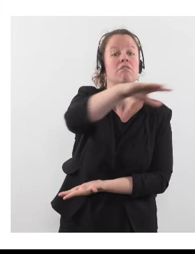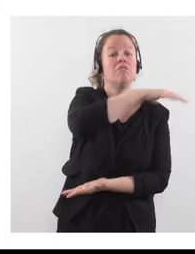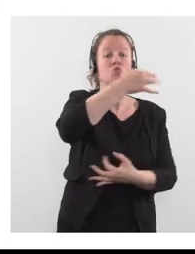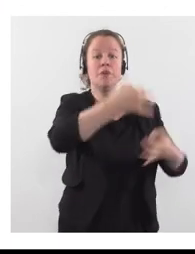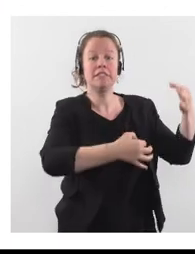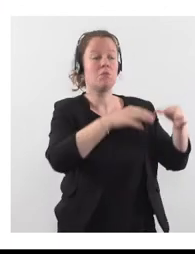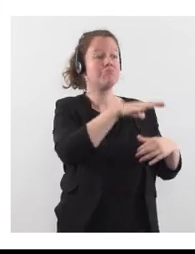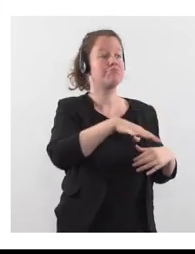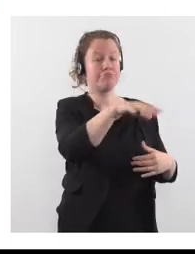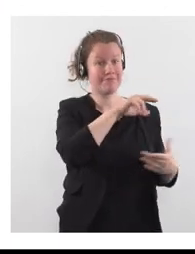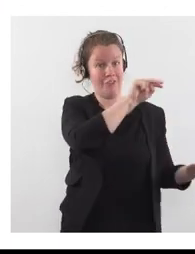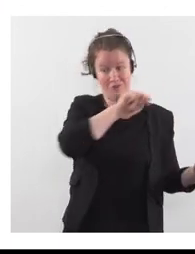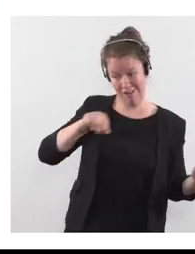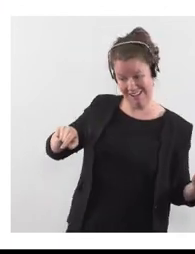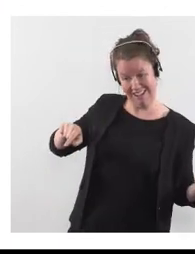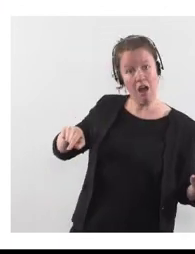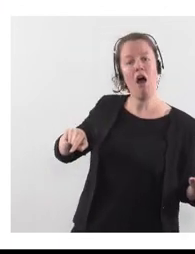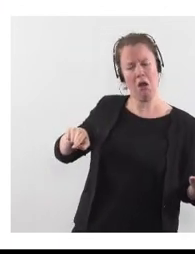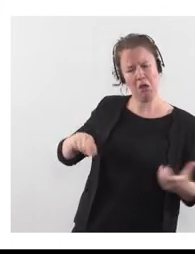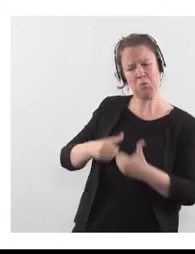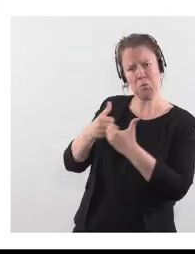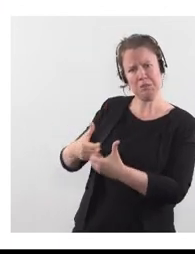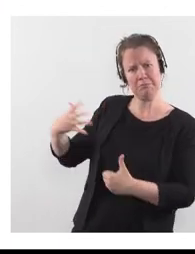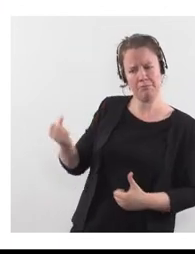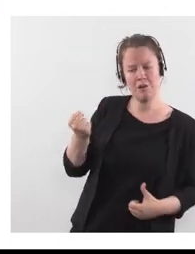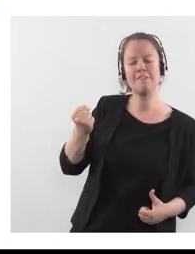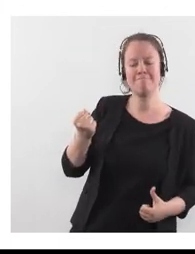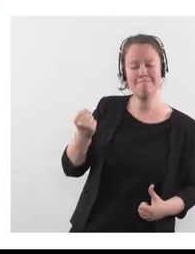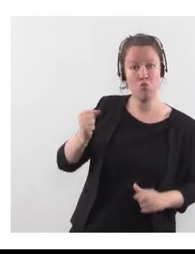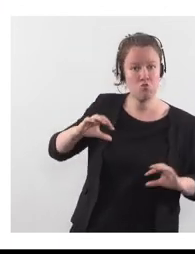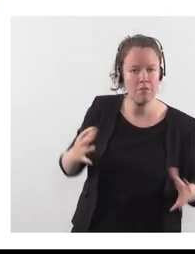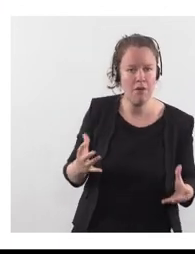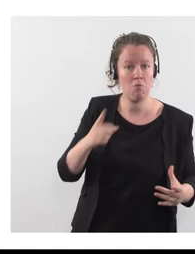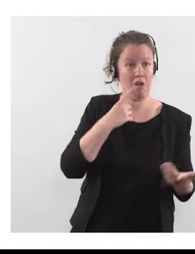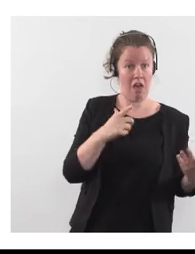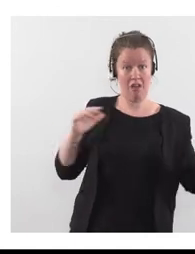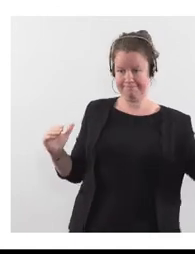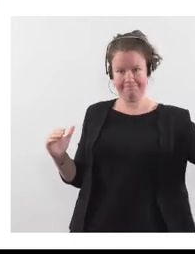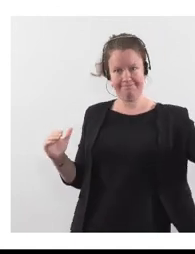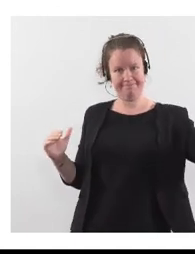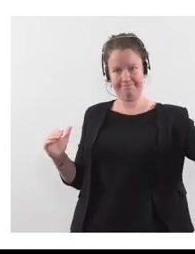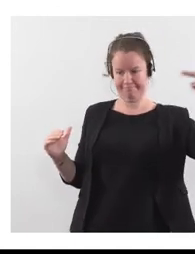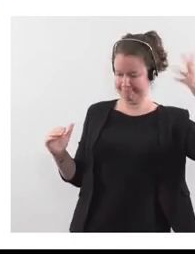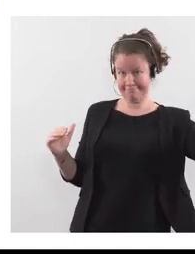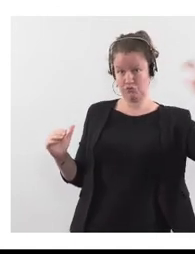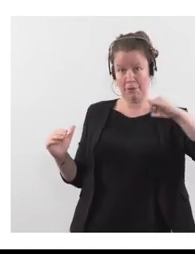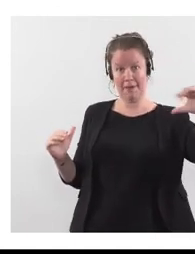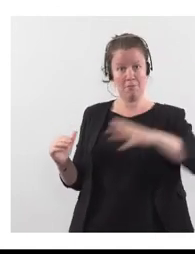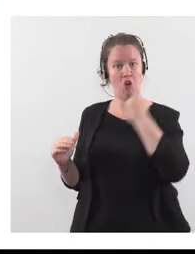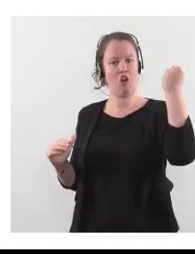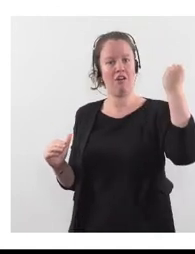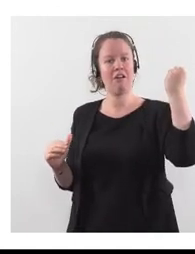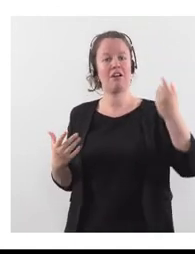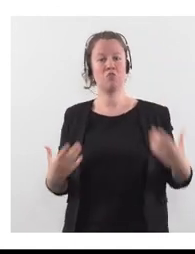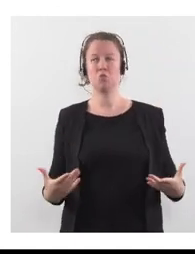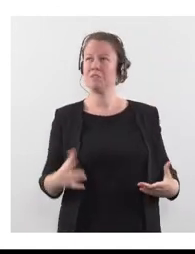juridictions ? Comment est-ce qu'on fait en sorte que ces recherches-là puissent faire basculer la charge de la preuve ? Il y a un dossier qui concerne la France, qui est aujourd'hui devant la